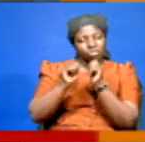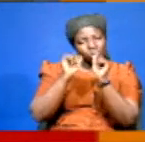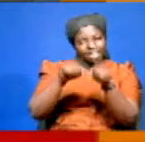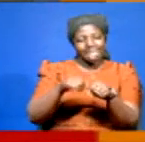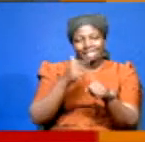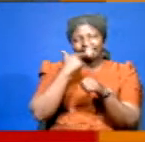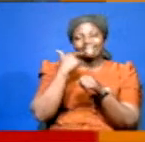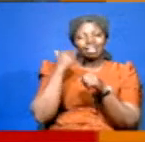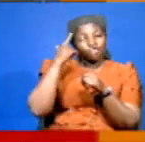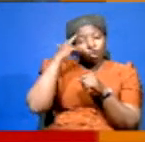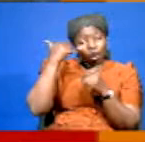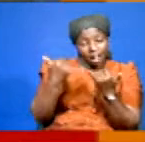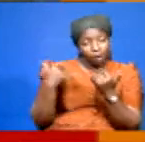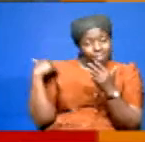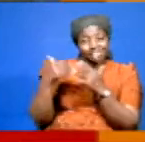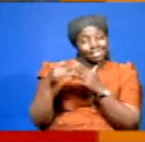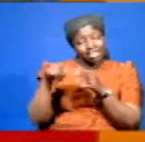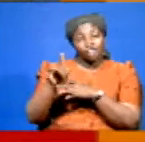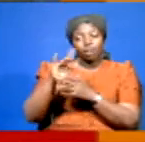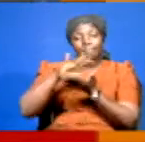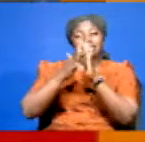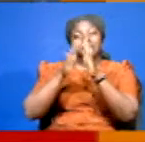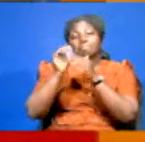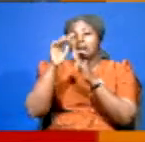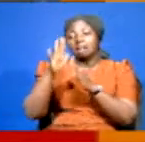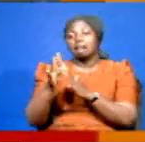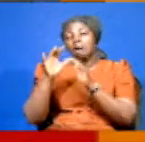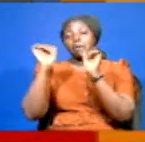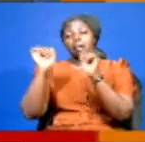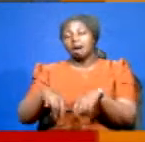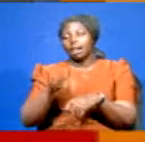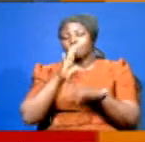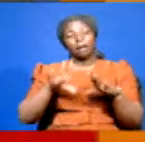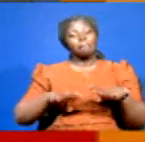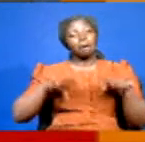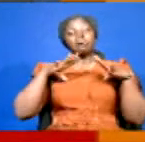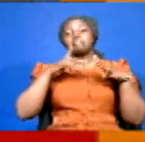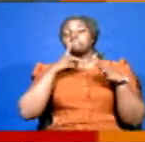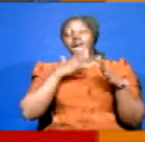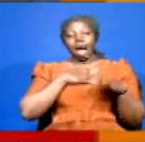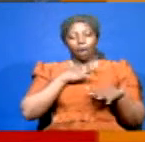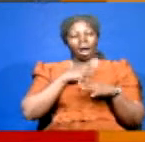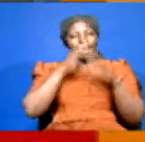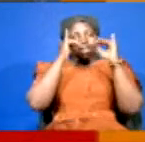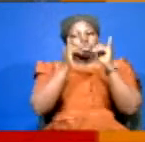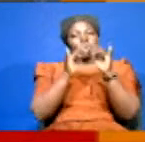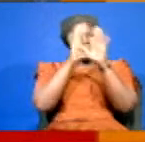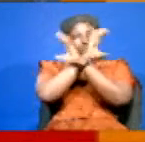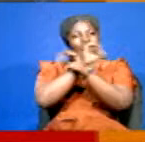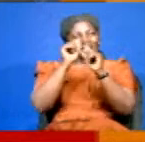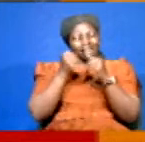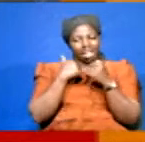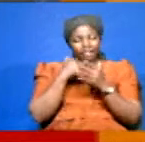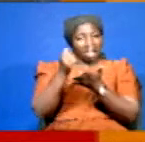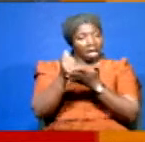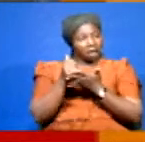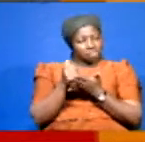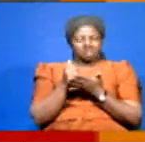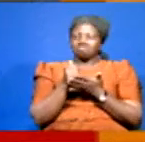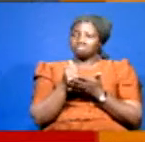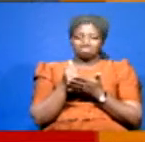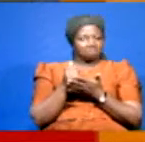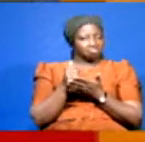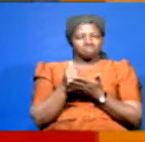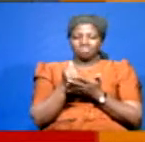kiongozi tutajivunia ya kwamba kiongozi ambaye tulimpata mpya ametusaidia. Akisema ya kwamba alipata nchi ya